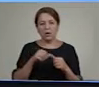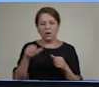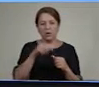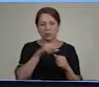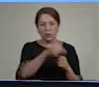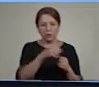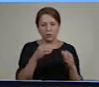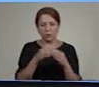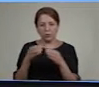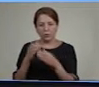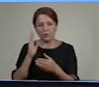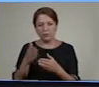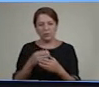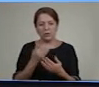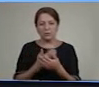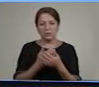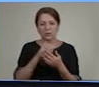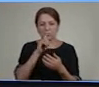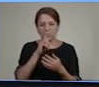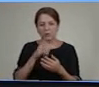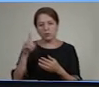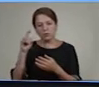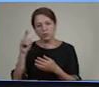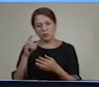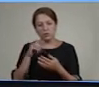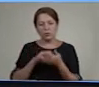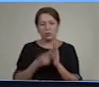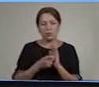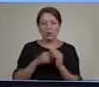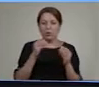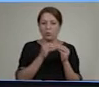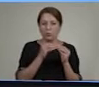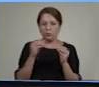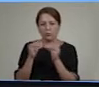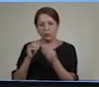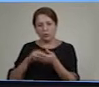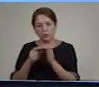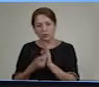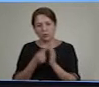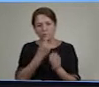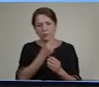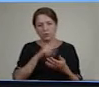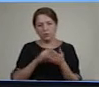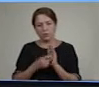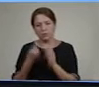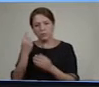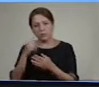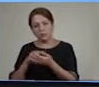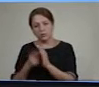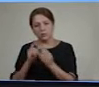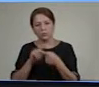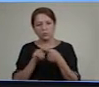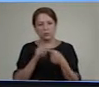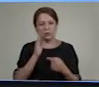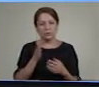olamiz. Masalan, yuzlar xonasiga yuzlar xonasini, onlar xonasiga onlar xonasi, birlar xonasiga birlar xonasini qo'shib